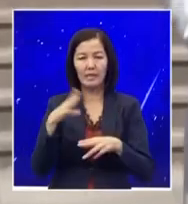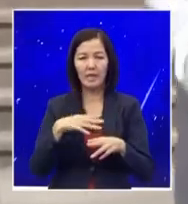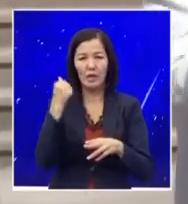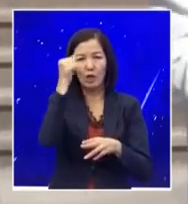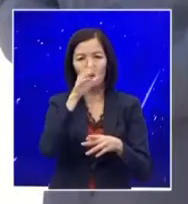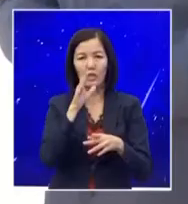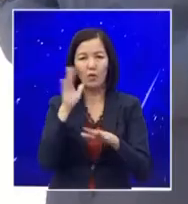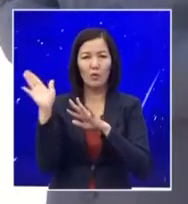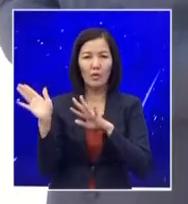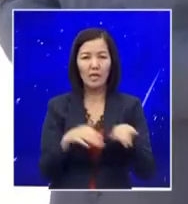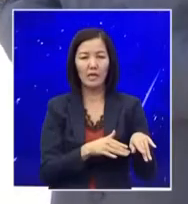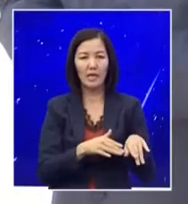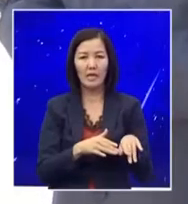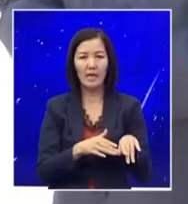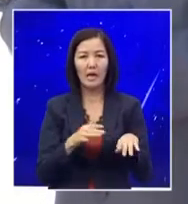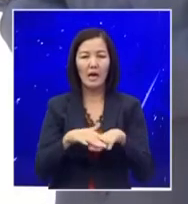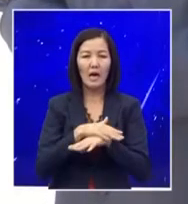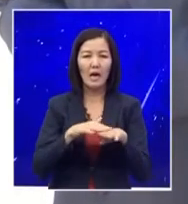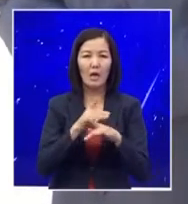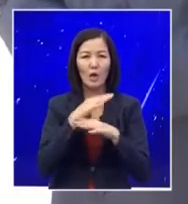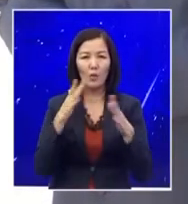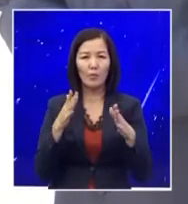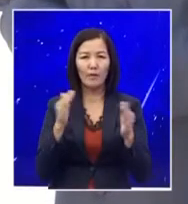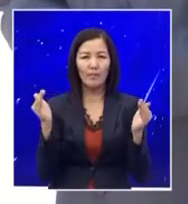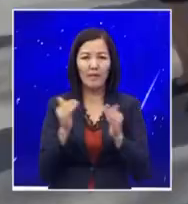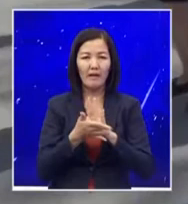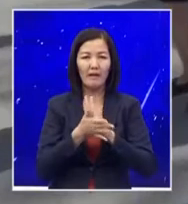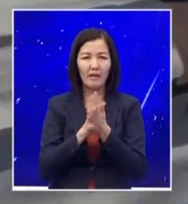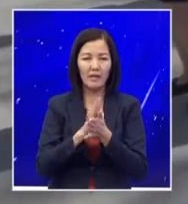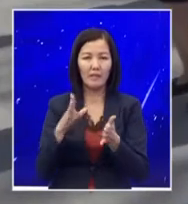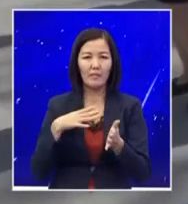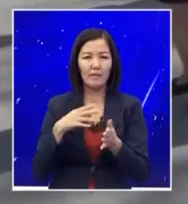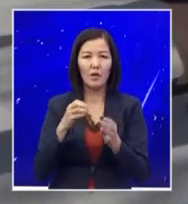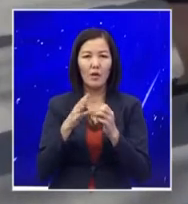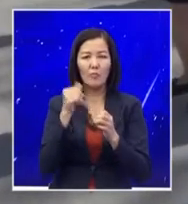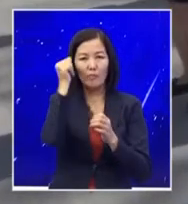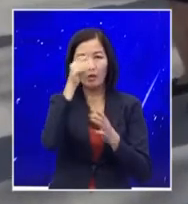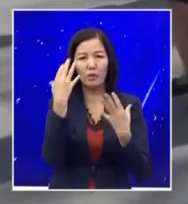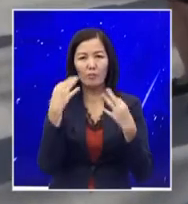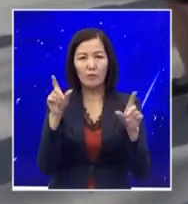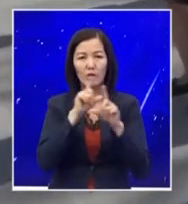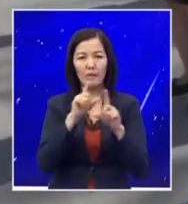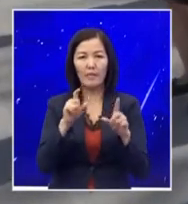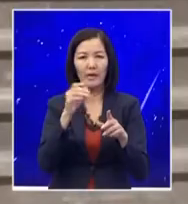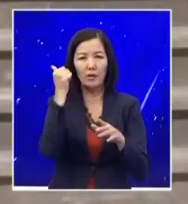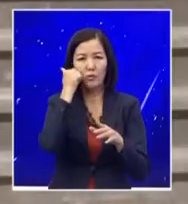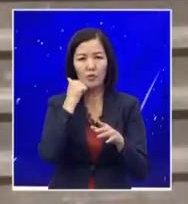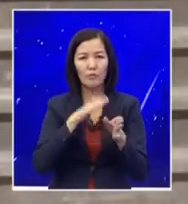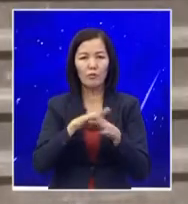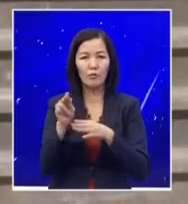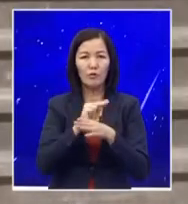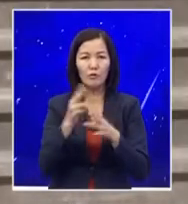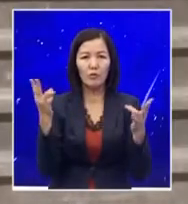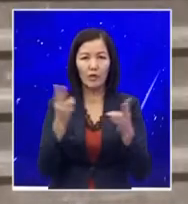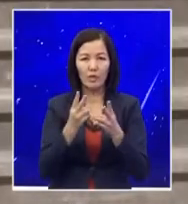келе имандылыққа бет бұрған қауым көбейіп, мешіт тарлық ете бастапты. Әрі 15 жыл қаңырап тұрған ғимарат тозып, күрделі жөндеуді